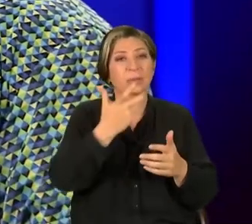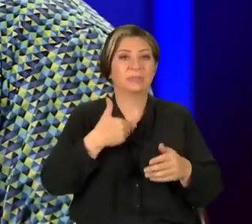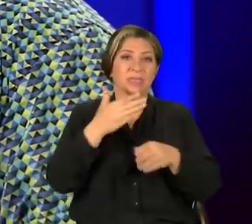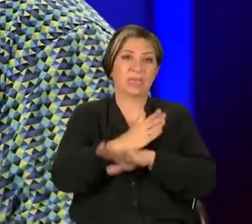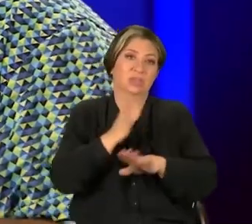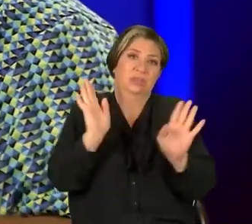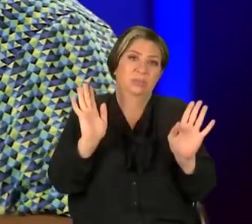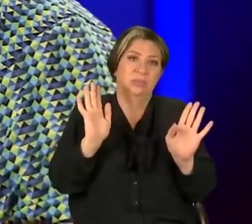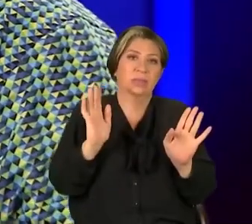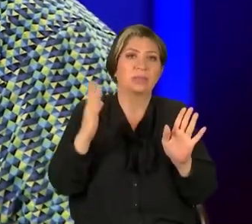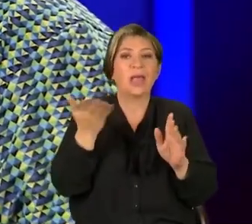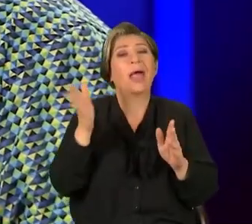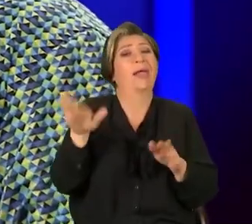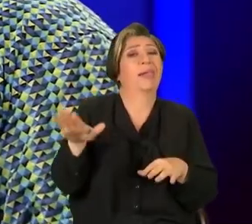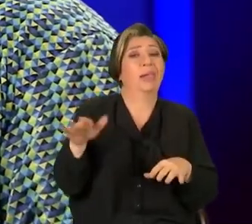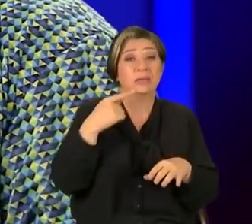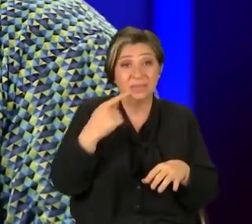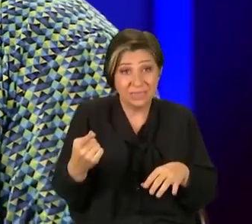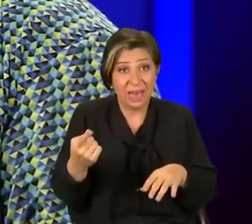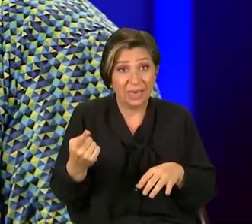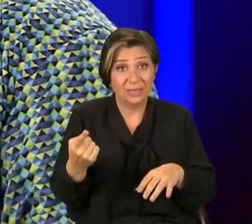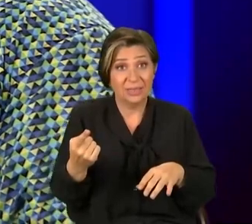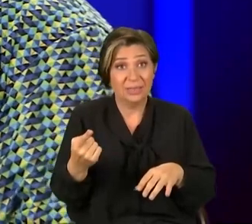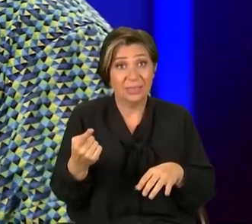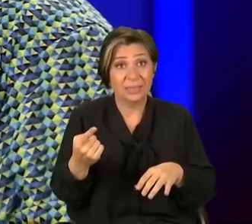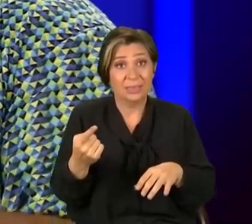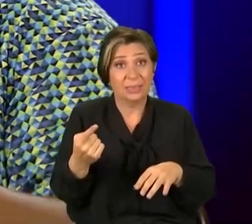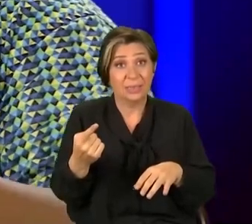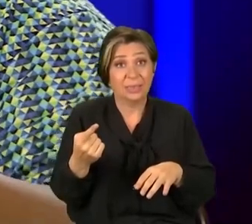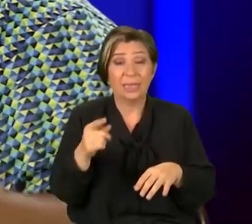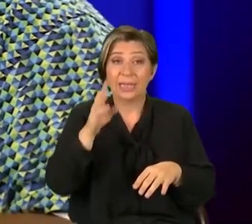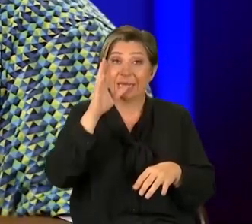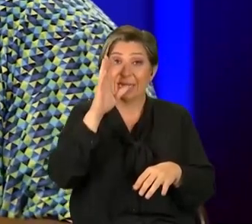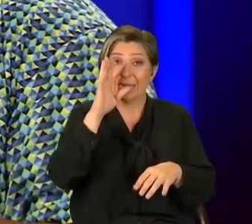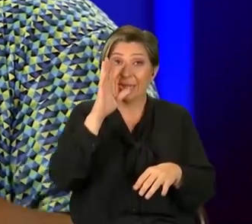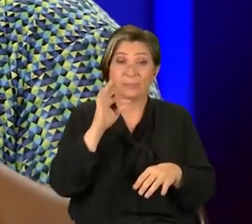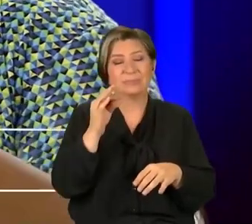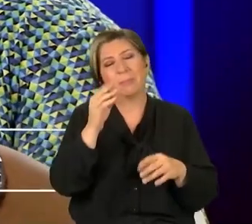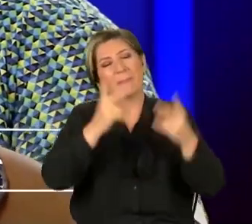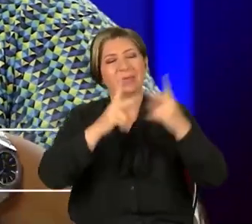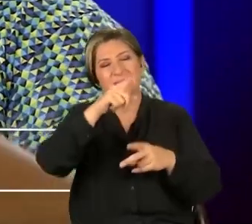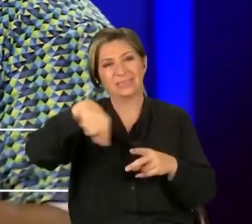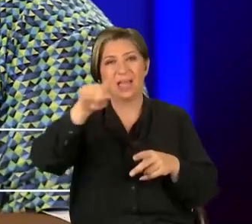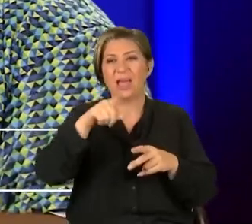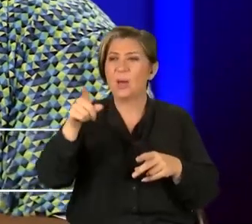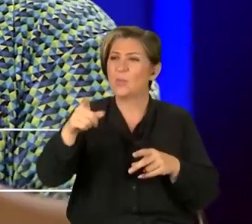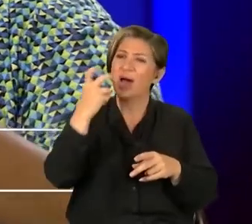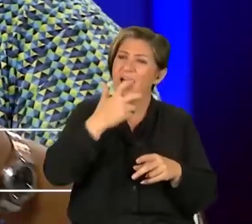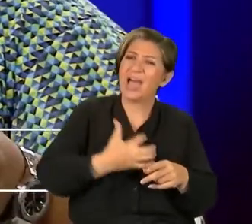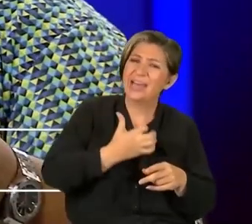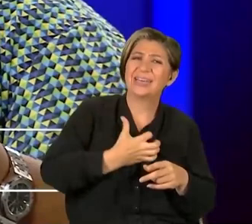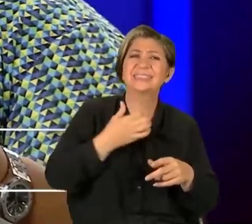ne kadar da tuka kadar deseler yani Kimisi şey diyor işte bu arabesk değil